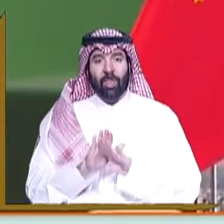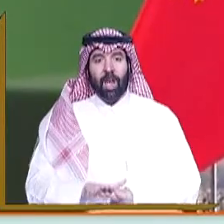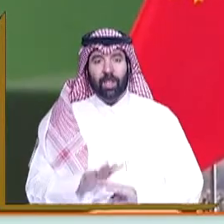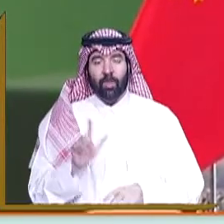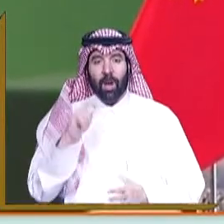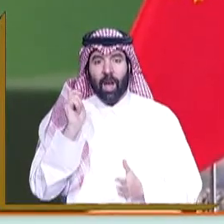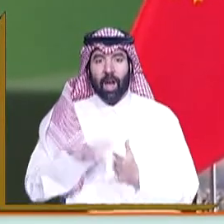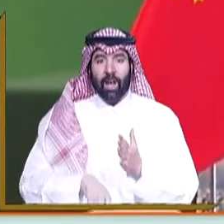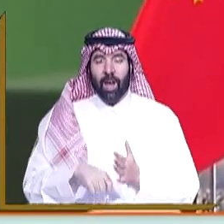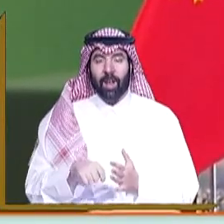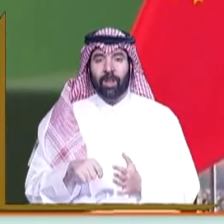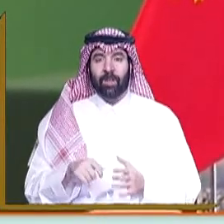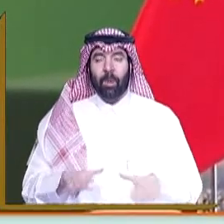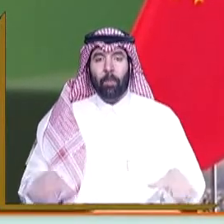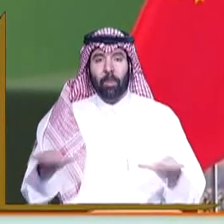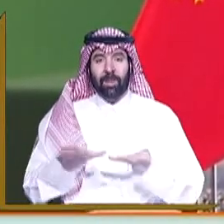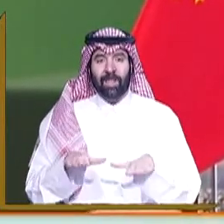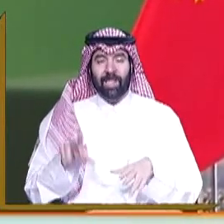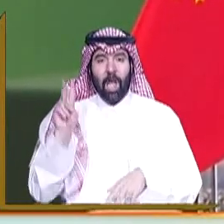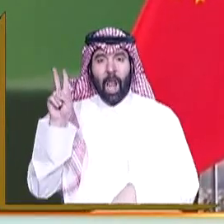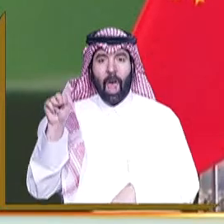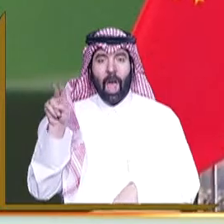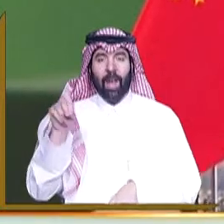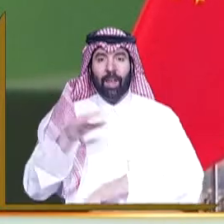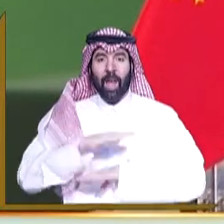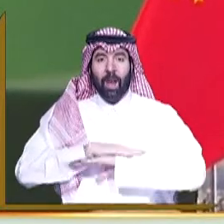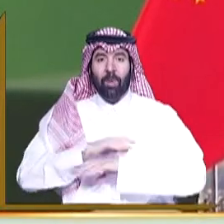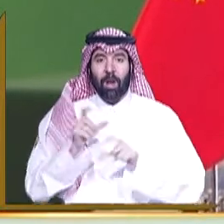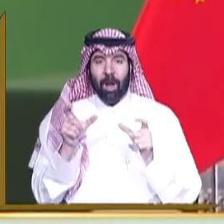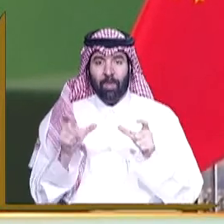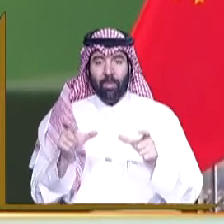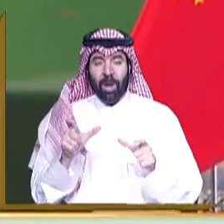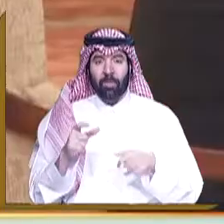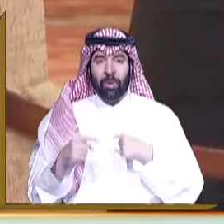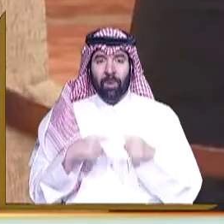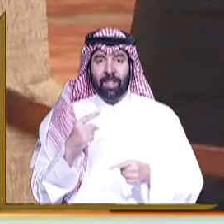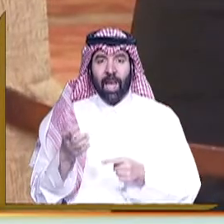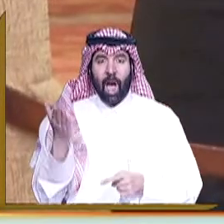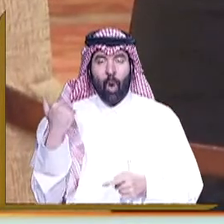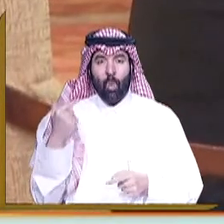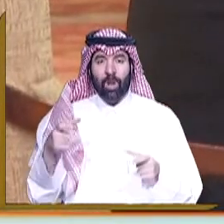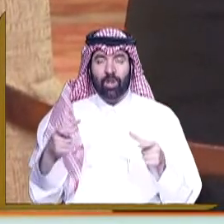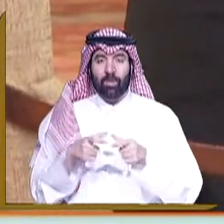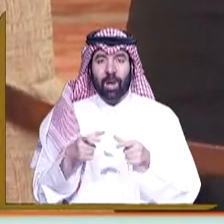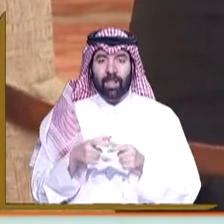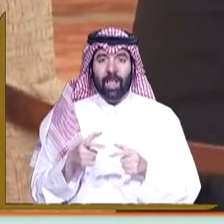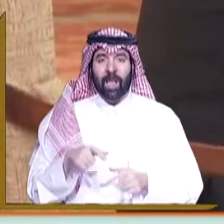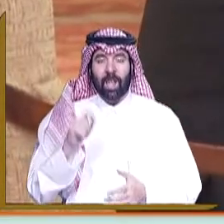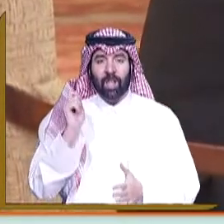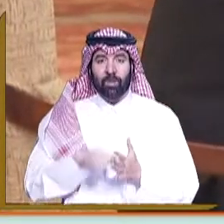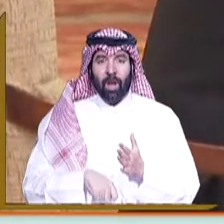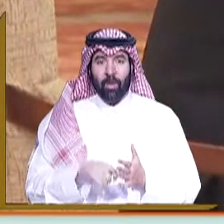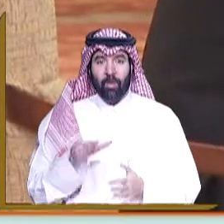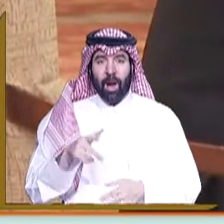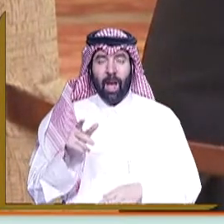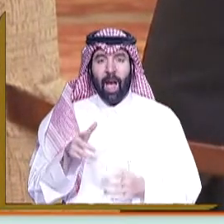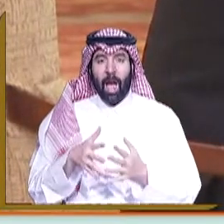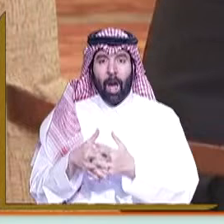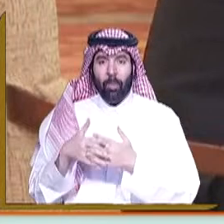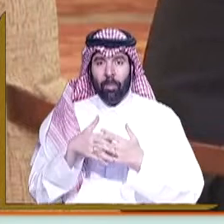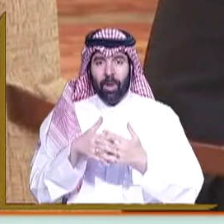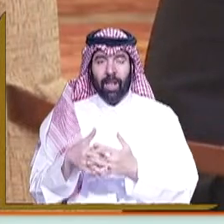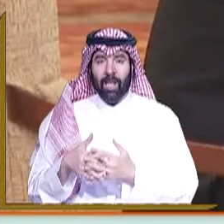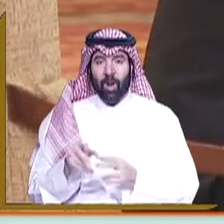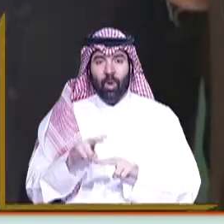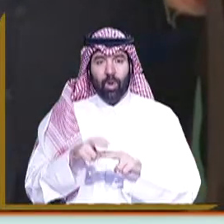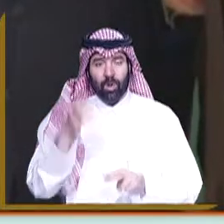قرار مجلس الأمن الأخير وقبله قرار الجمعية العمومية بالإجماع تقريبا ما عدا الولايات المتحدة